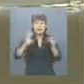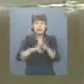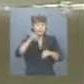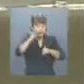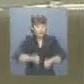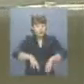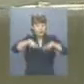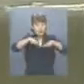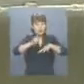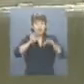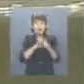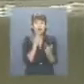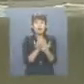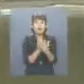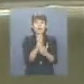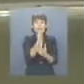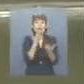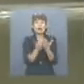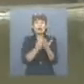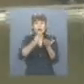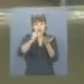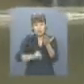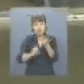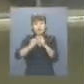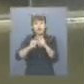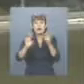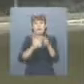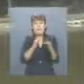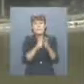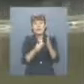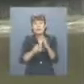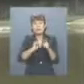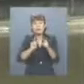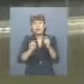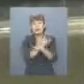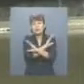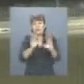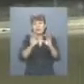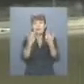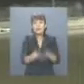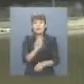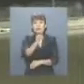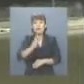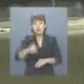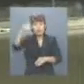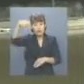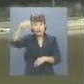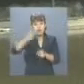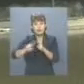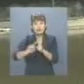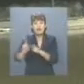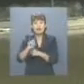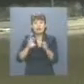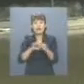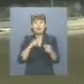ยสินเชื่อต่ำยกเว้นการเก็บภาษีโรงเรือนรวมถึงยกเว้นการจัดเก็บค่าสำรองไฟฟ้าเพื่อช่วยเหลือให้สามารถฟื้นฟู